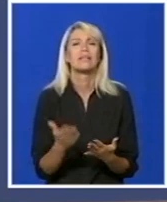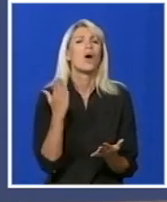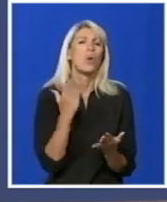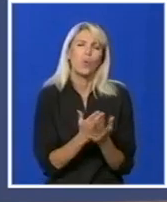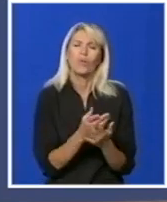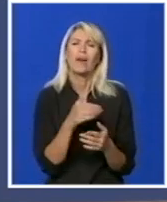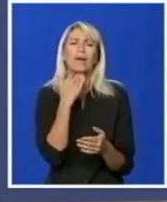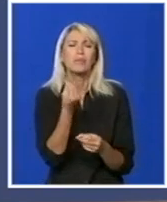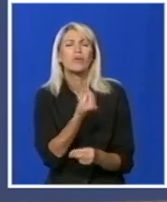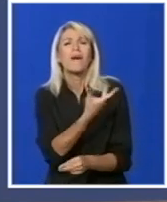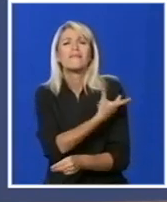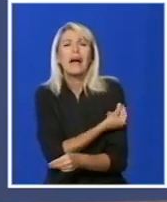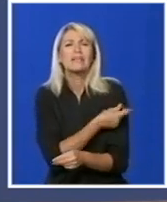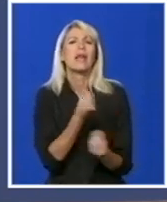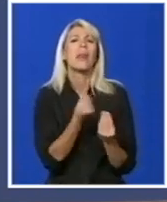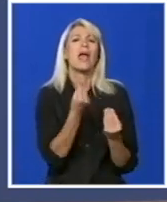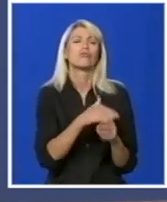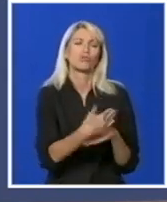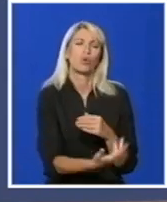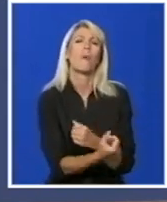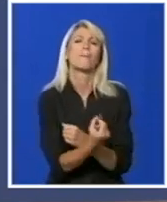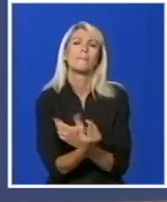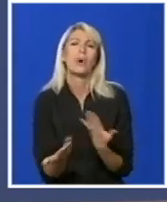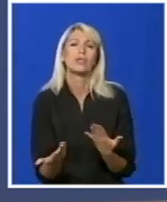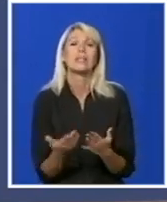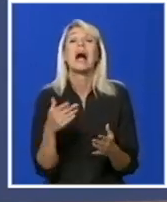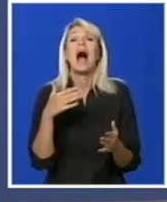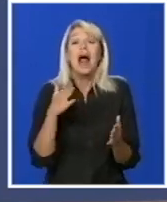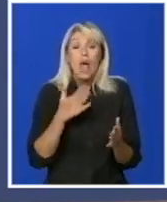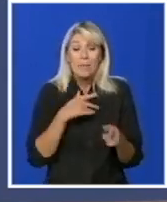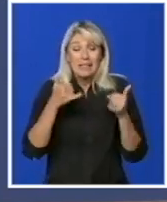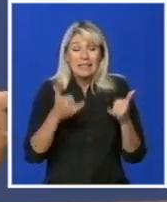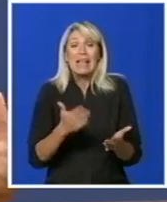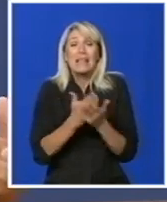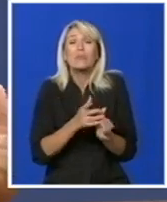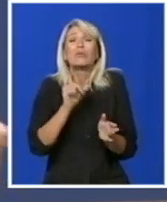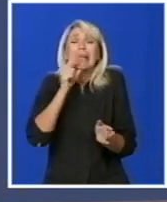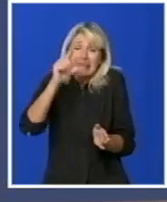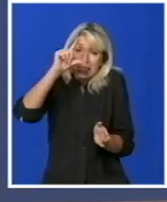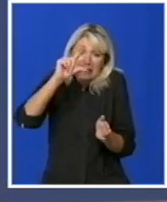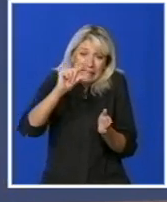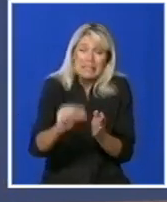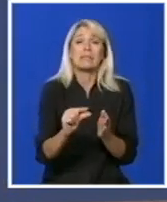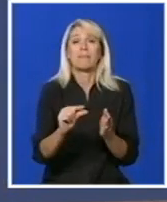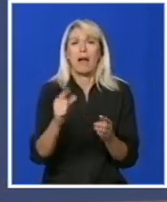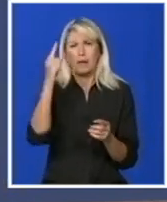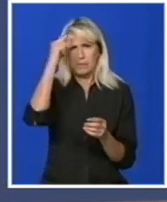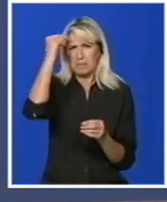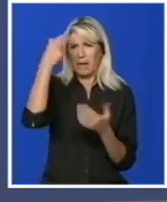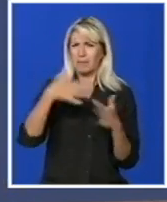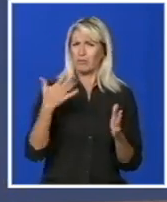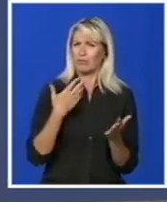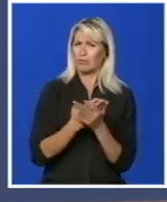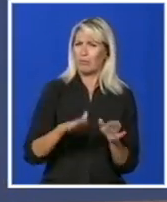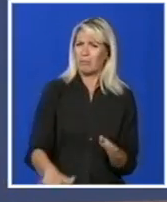takve vakcine. Ali da bude što manje, da se svede na to makar što znamo kod naše dečice, pa i mi pamtimo kad smo primali te vakcine, da